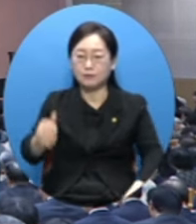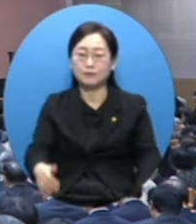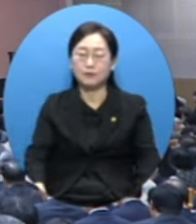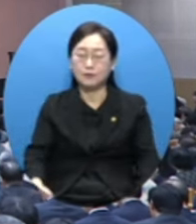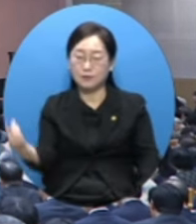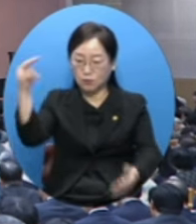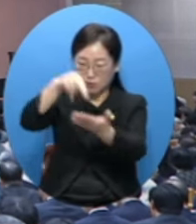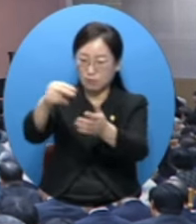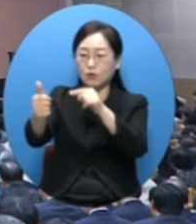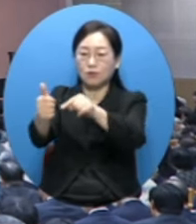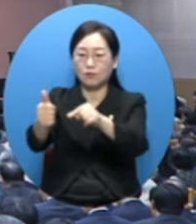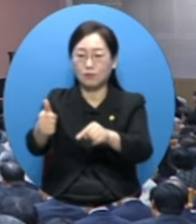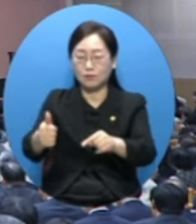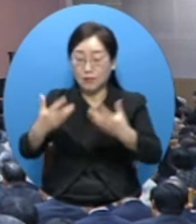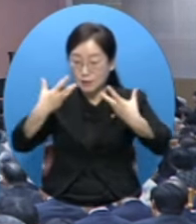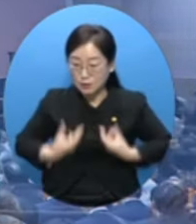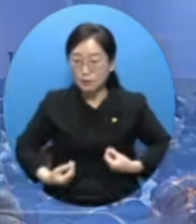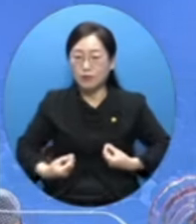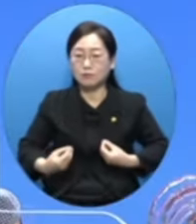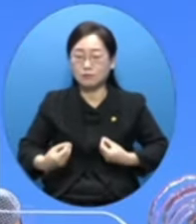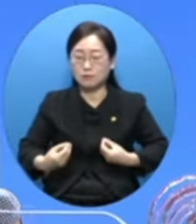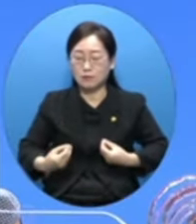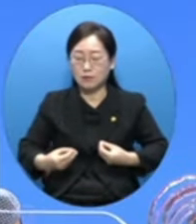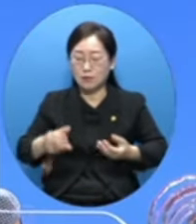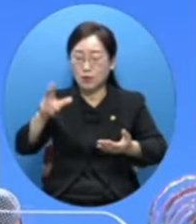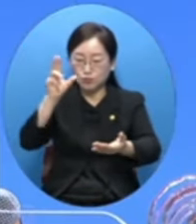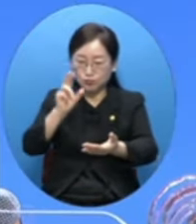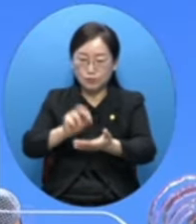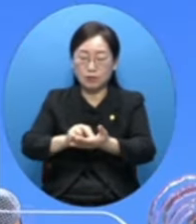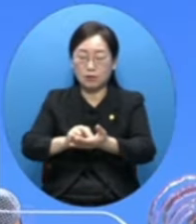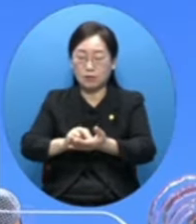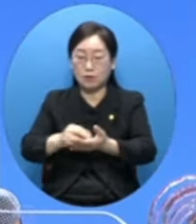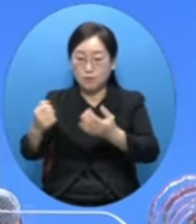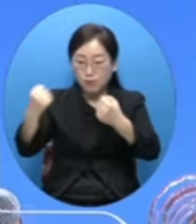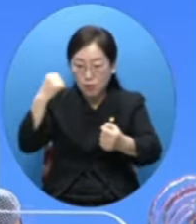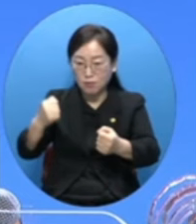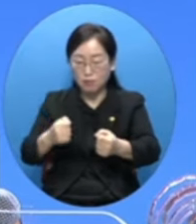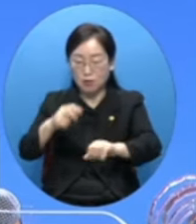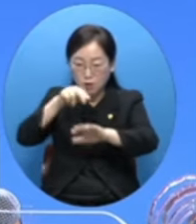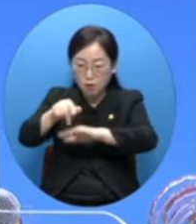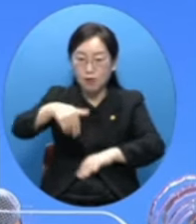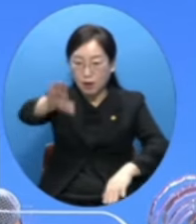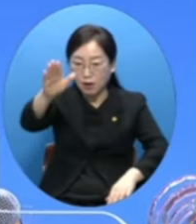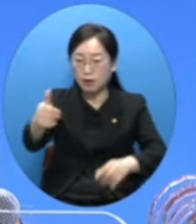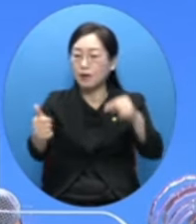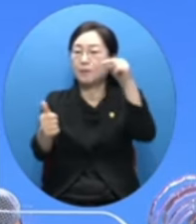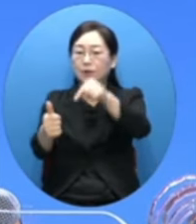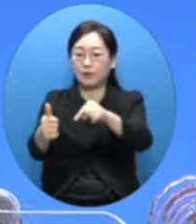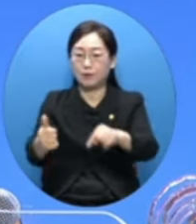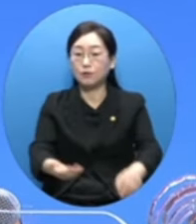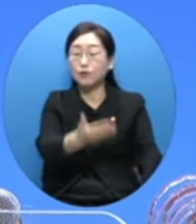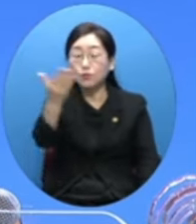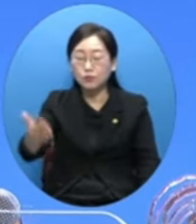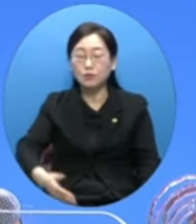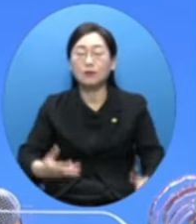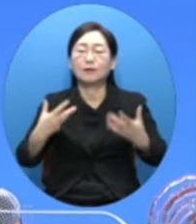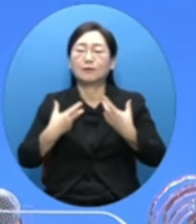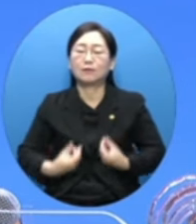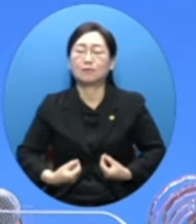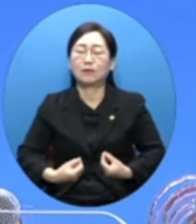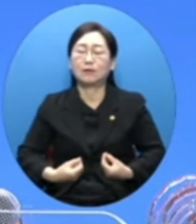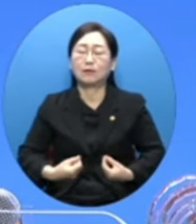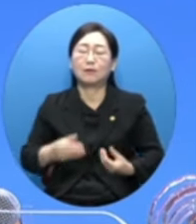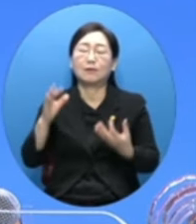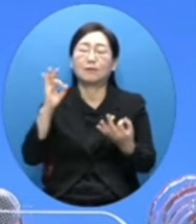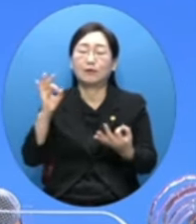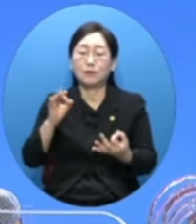일어나라. 너의 절망의 자리를 들고 문제의 자리를 들고 걸어가라. 여러분 절망의 자리에 누워있지 말고 문제의 자리에 누워있지